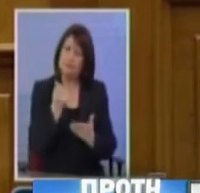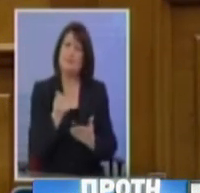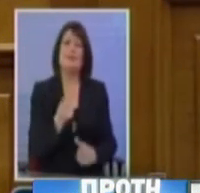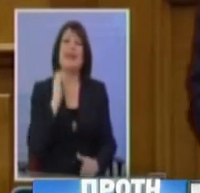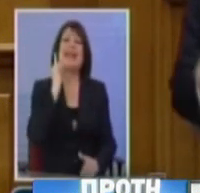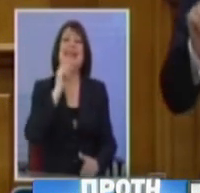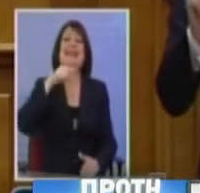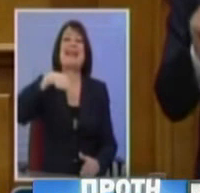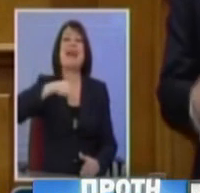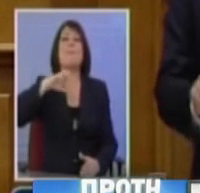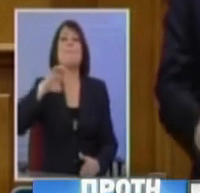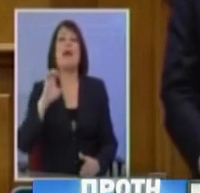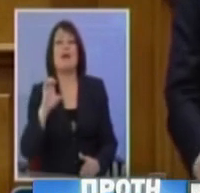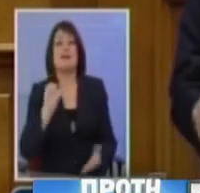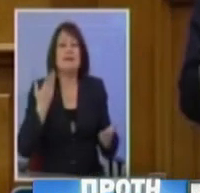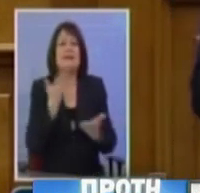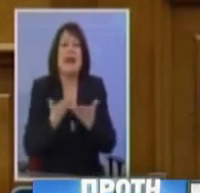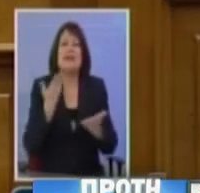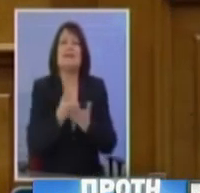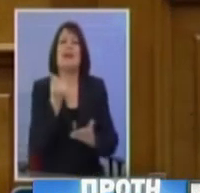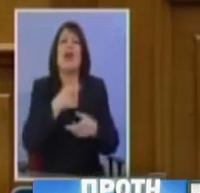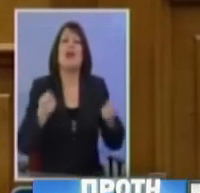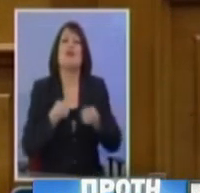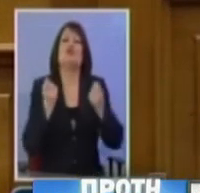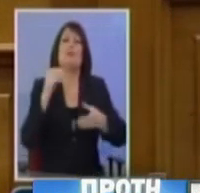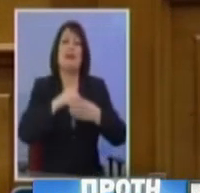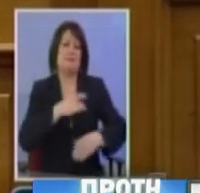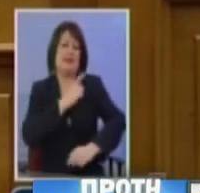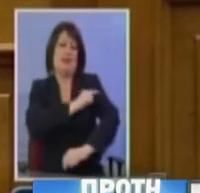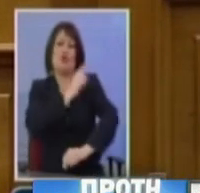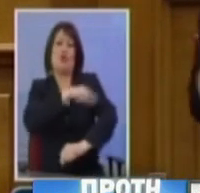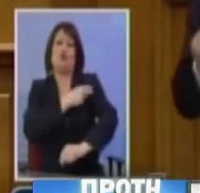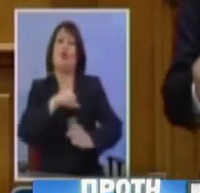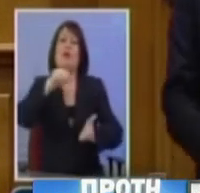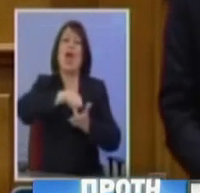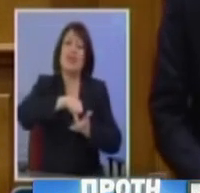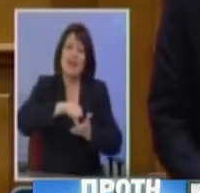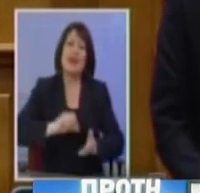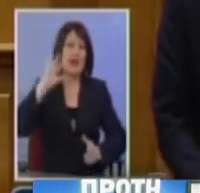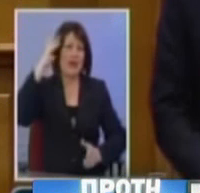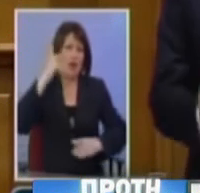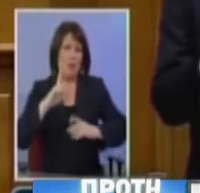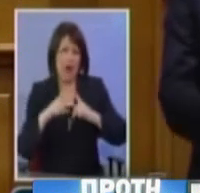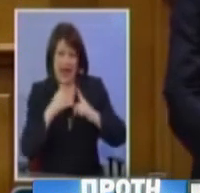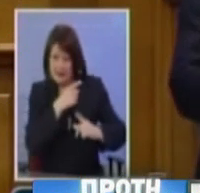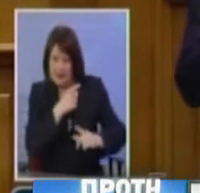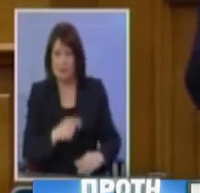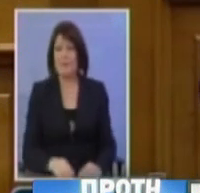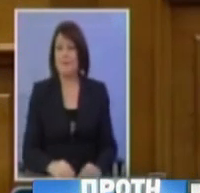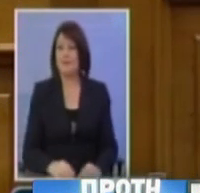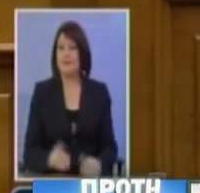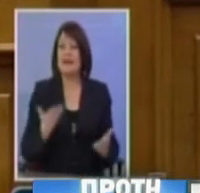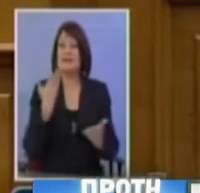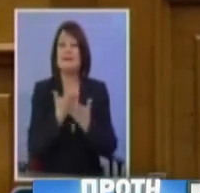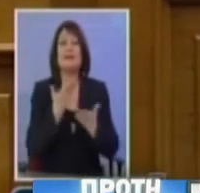ΙΓΜΕ. Υπέρ των οικονομικών ετοιμάτων των εργαζομένων στο Ψυχιατρικό Νοσοκομείο Αθηνών και στο Δρομοκαίτιο. Υπέρ των